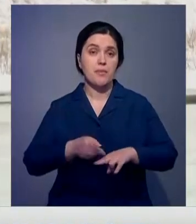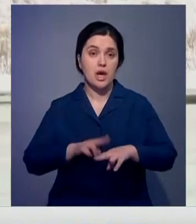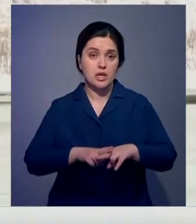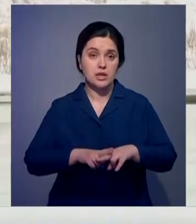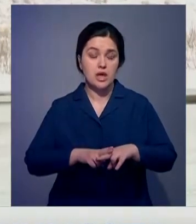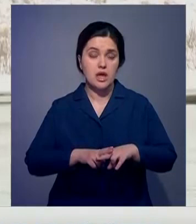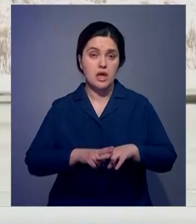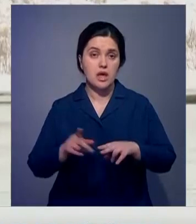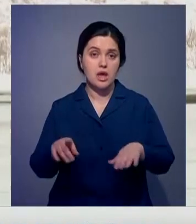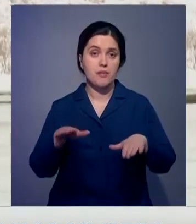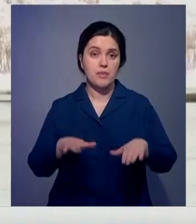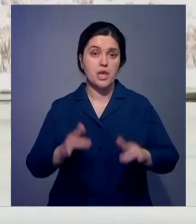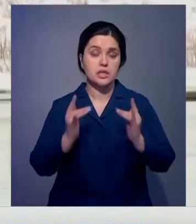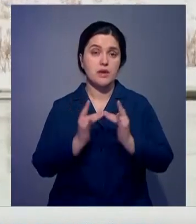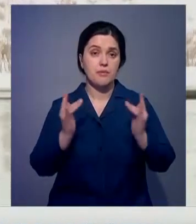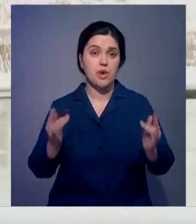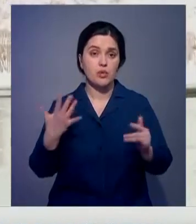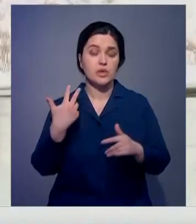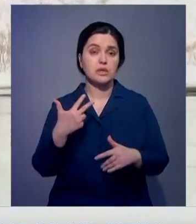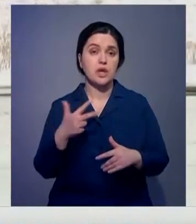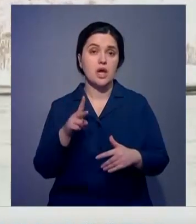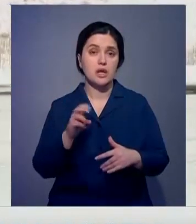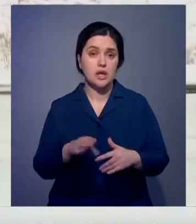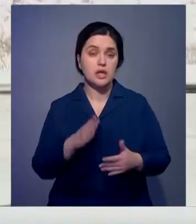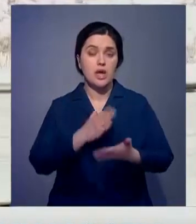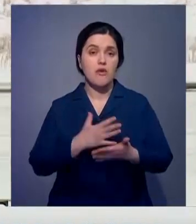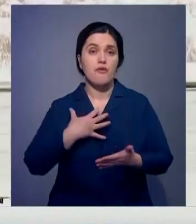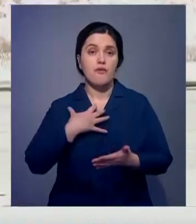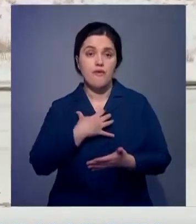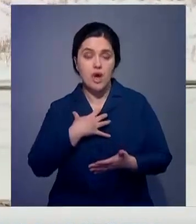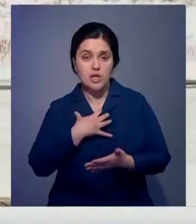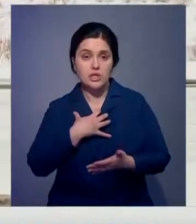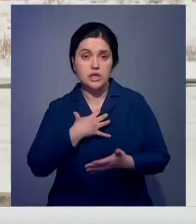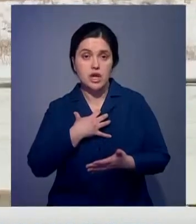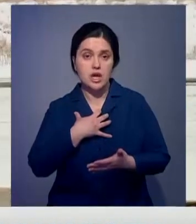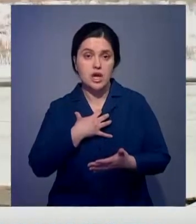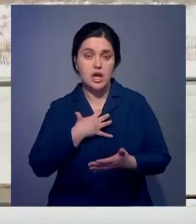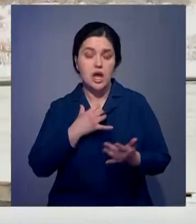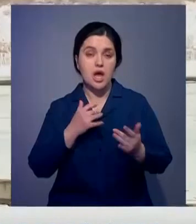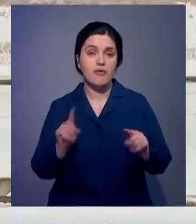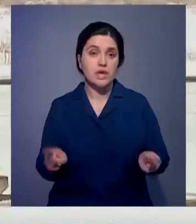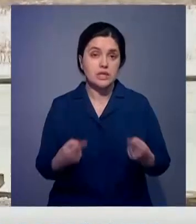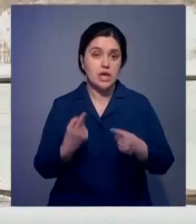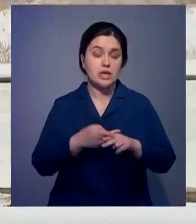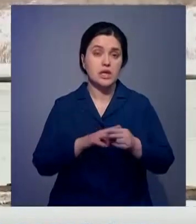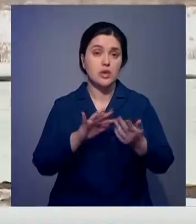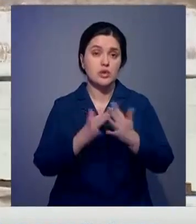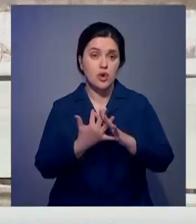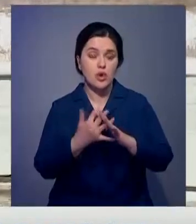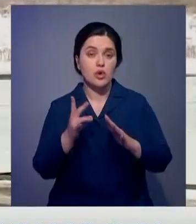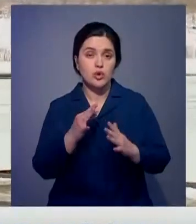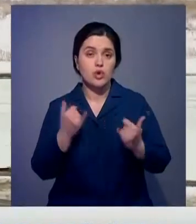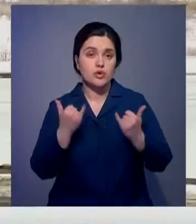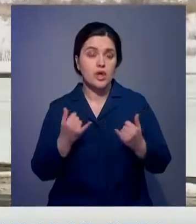эта понтонная переправа, которая уже более 30 лет, имеет важное значение в развитии этих сел. Однако сегодня здесь